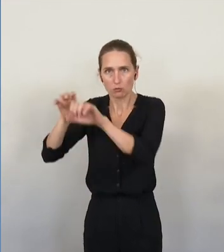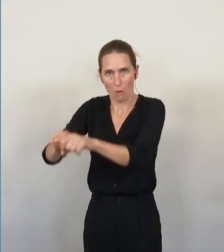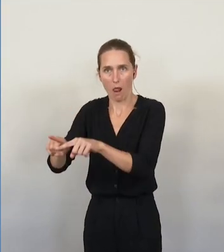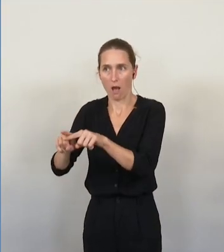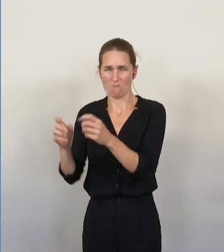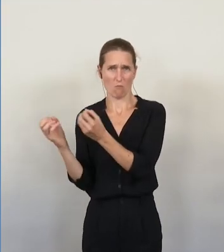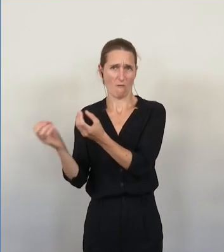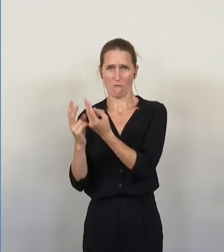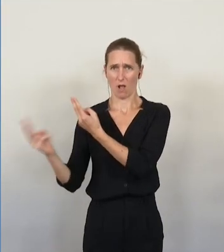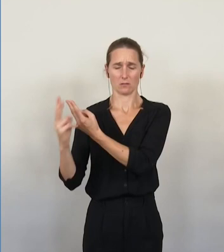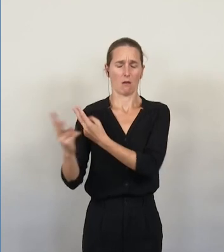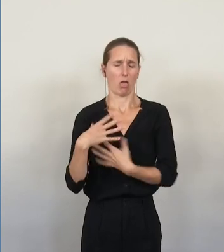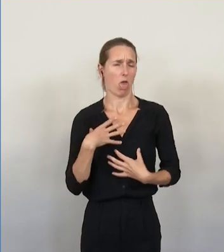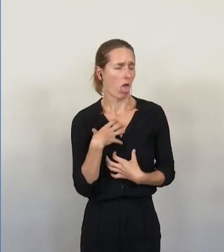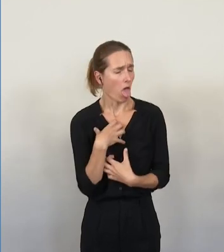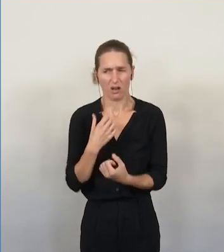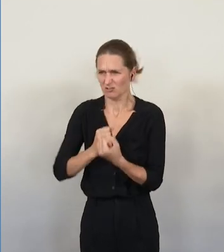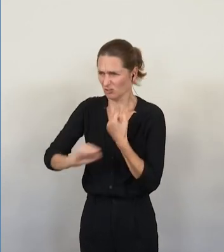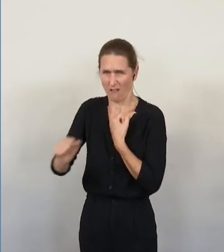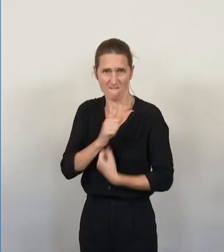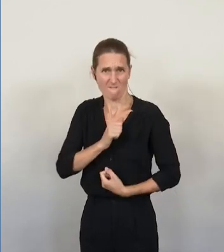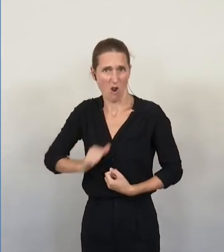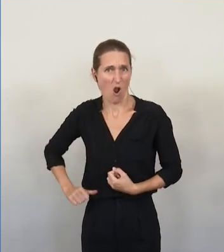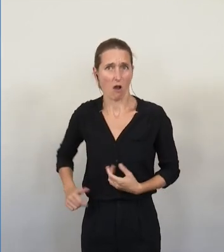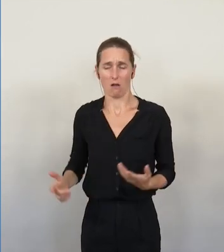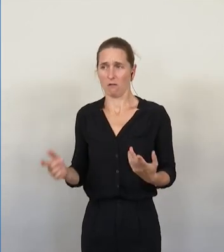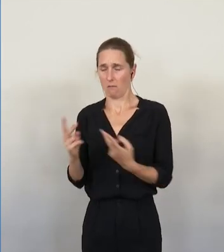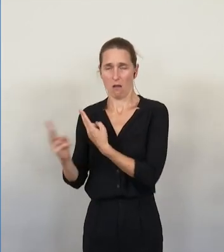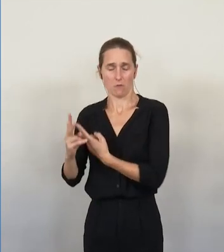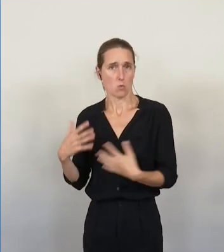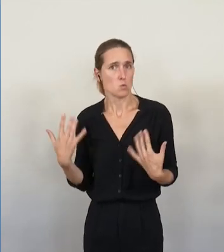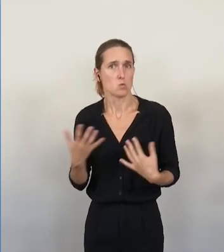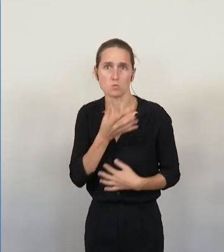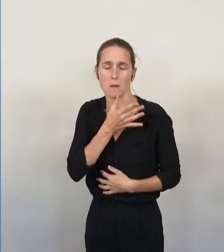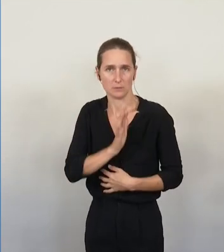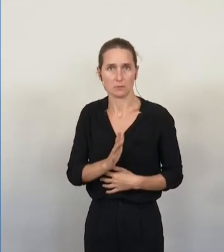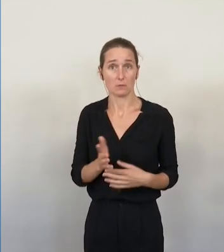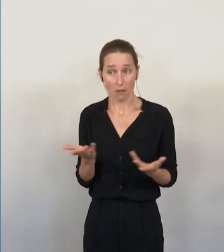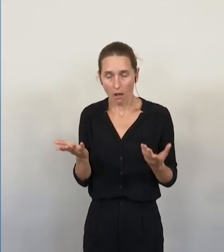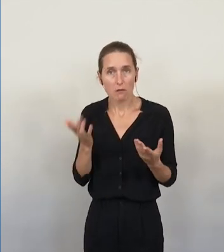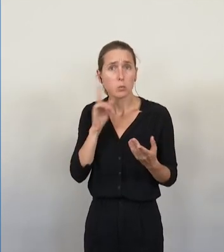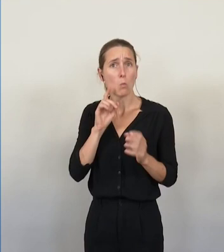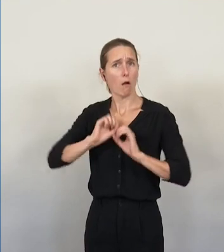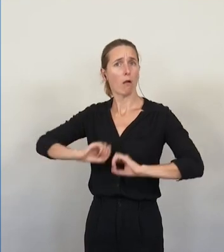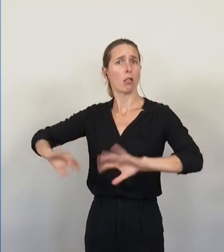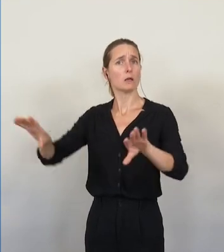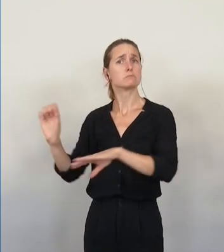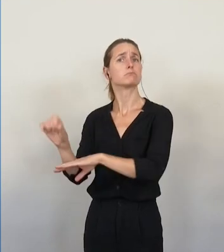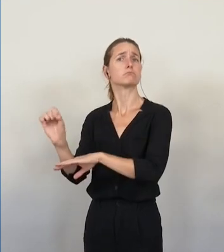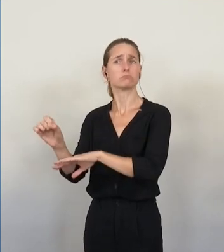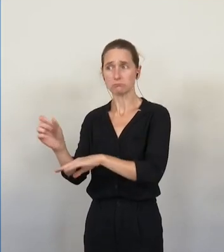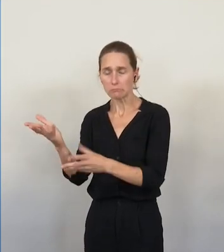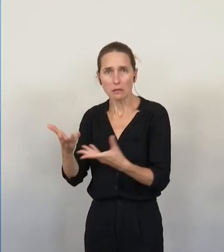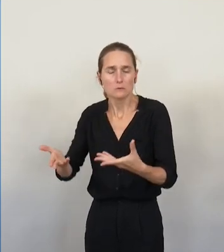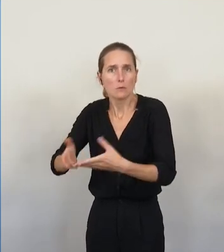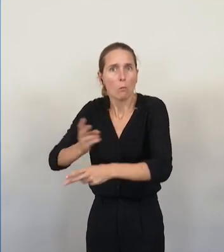pourquoi vous vous vous laissez cette situation qui est très dangereuse pour ceux qui l'occupent comme pour les les riverins et je voudrais vous rappeler à cet